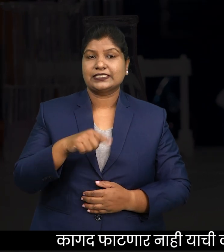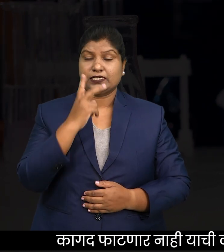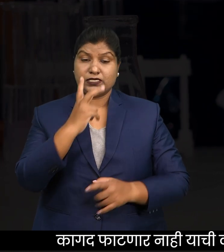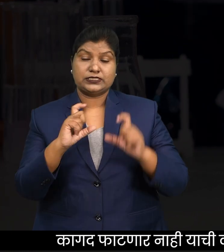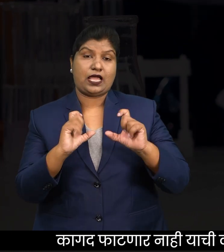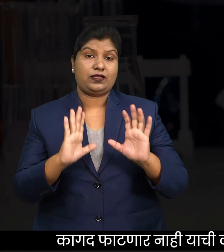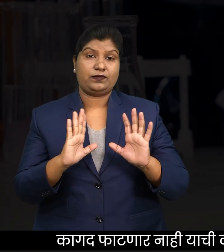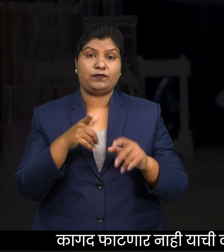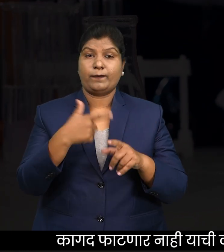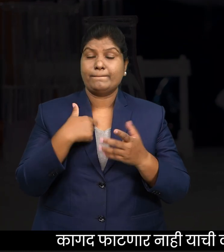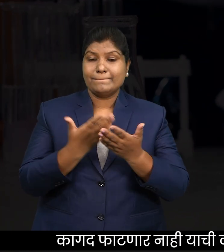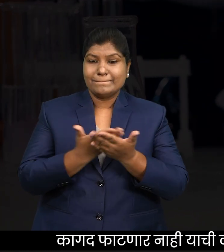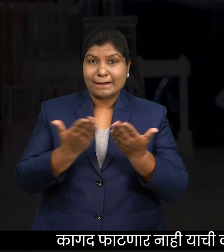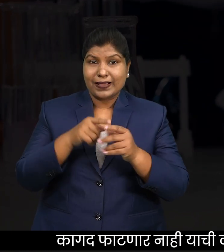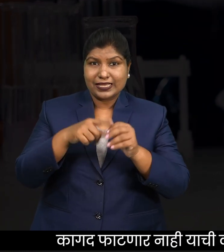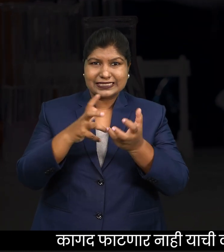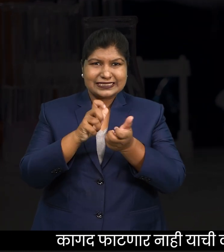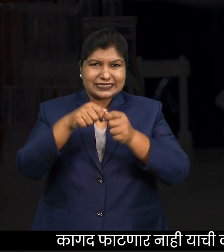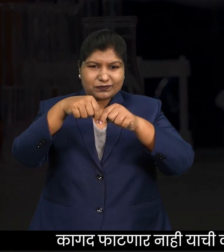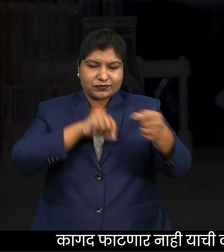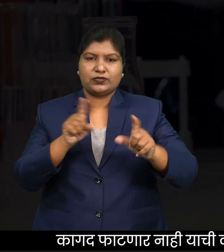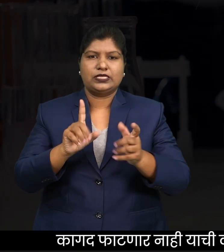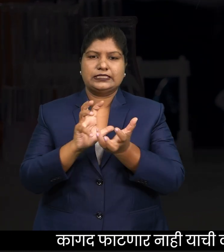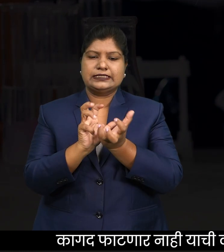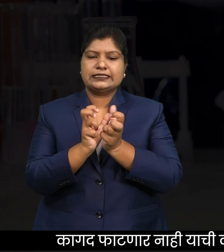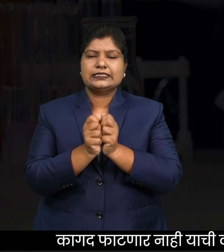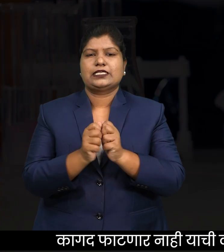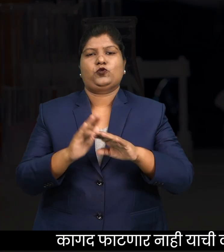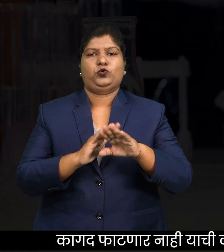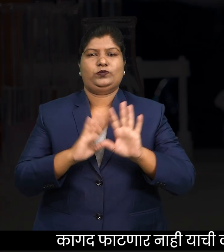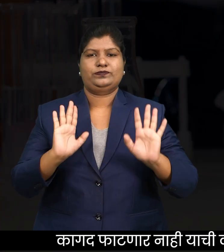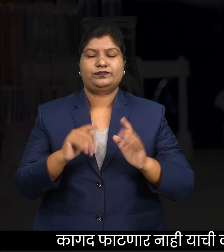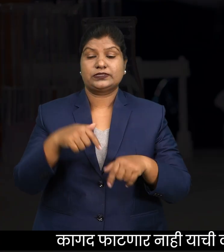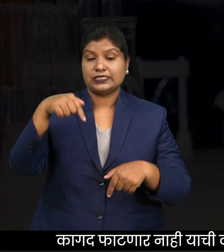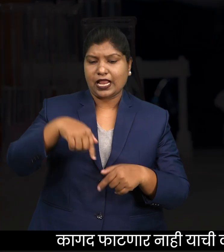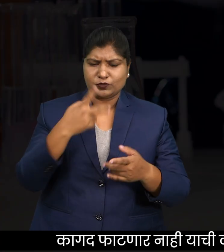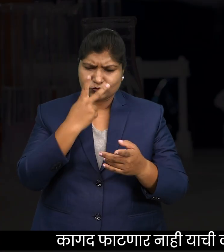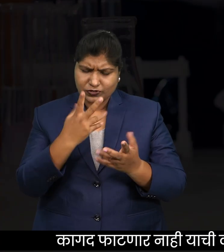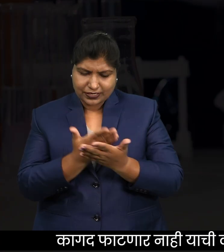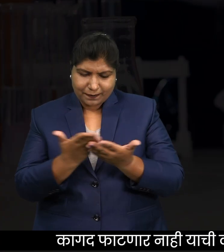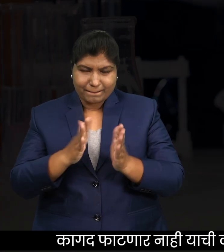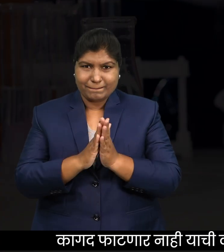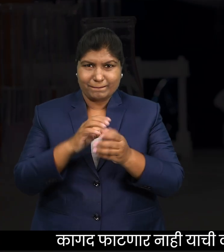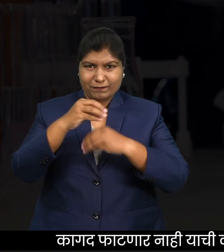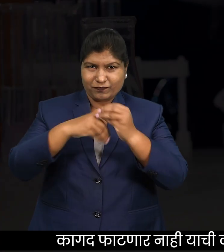कागद फाटणार नाही याची काळजी घ्या. आता कागद सरळ करा आणि तो पहा.